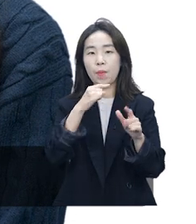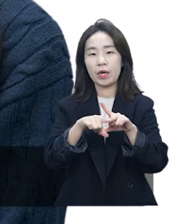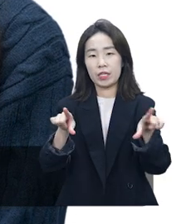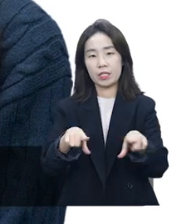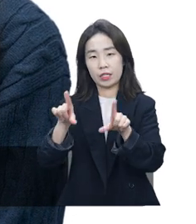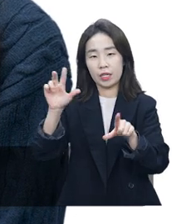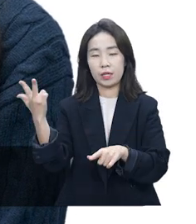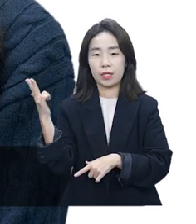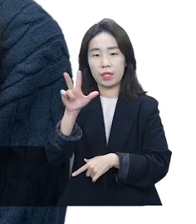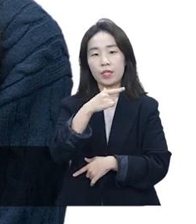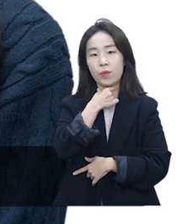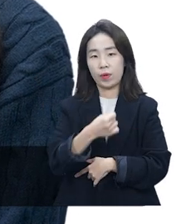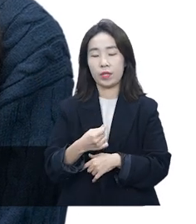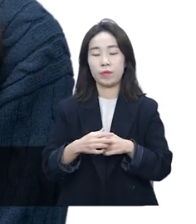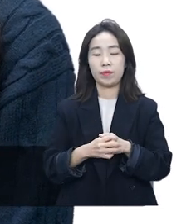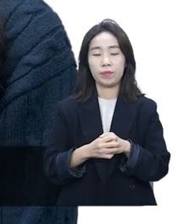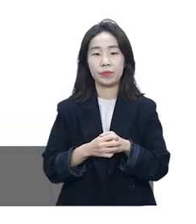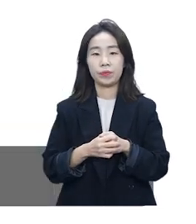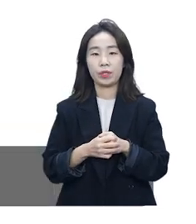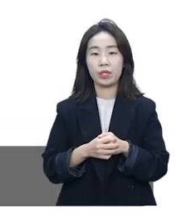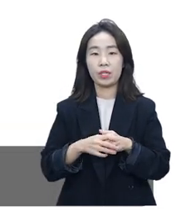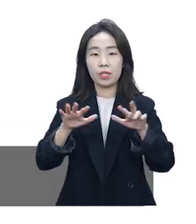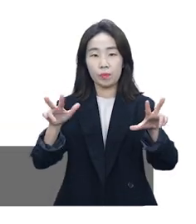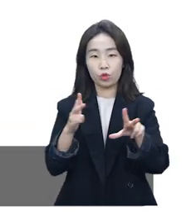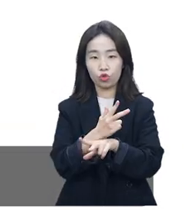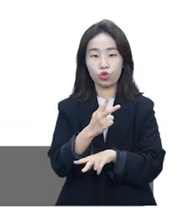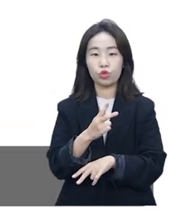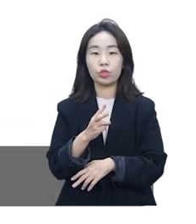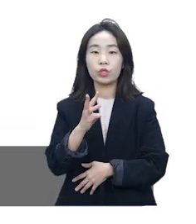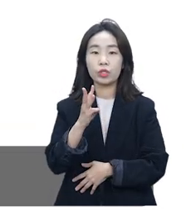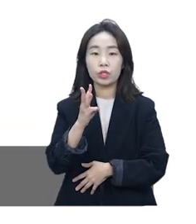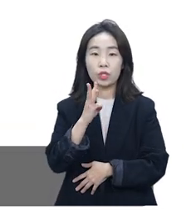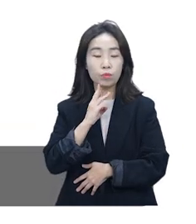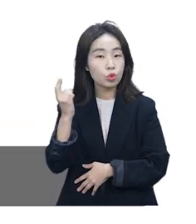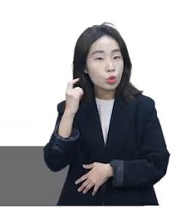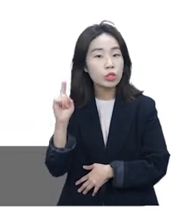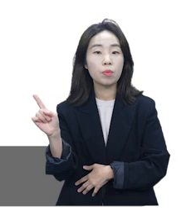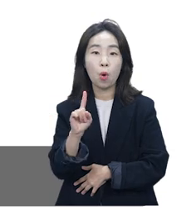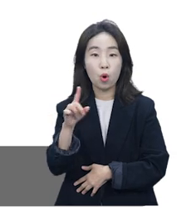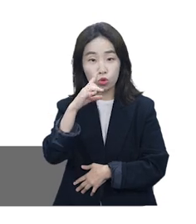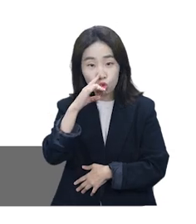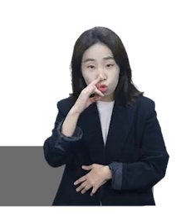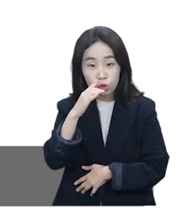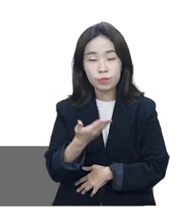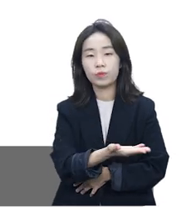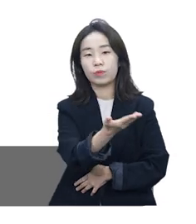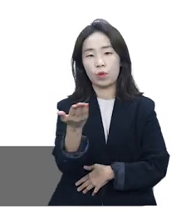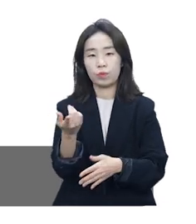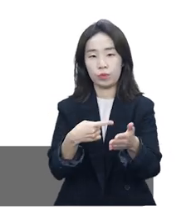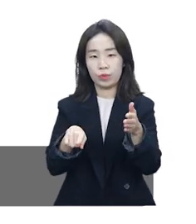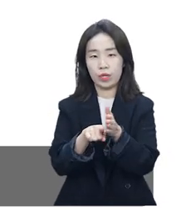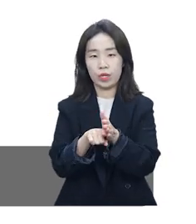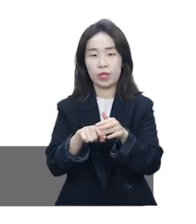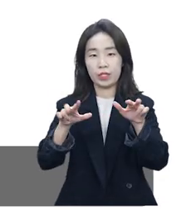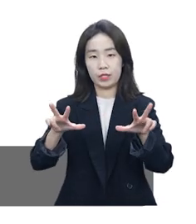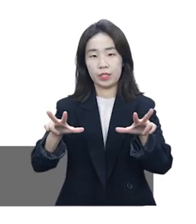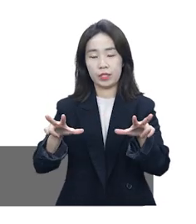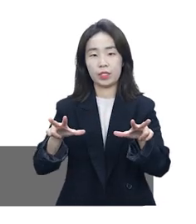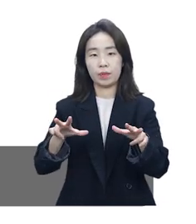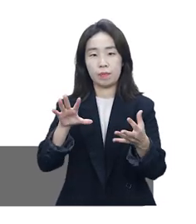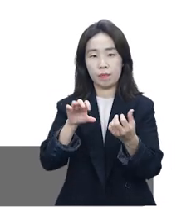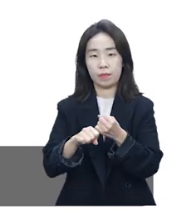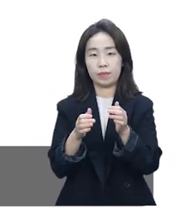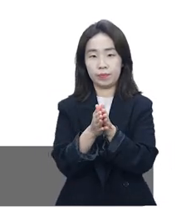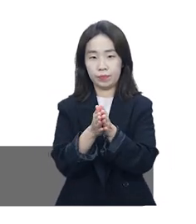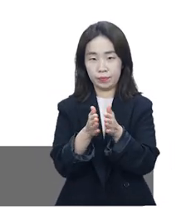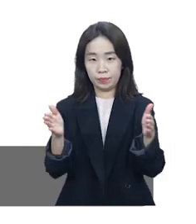행복한 일상을 되찾길 바랍니다. 네, 그럼 이번 주에는 안양에 어떤 일들이 있었는지 궁금해하시는 시민분들을 위해 3분